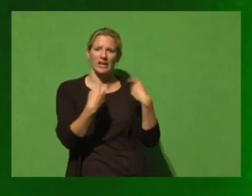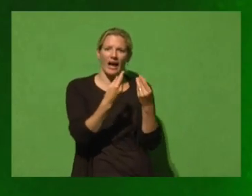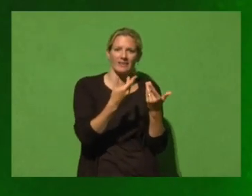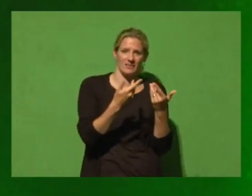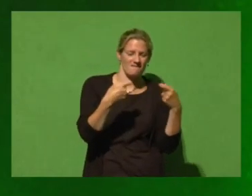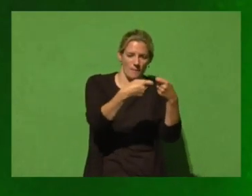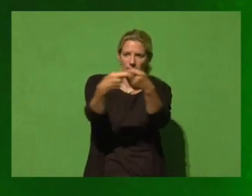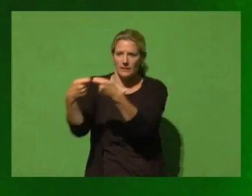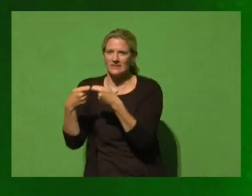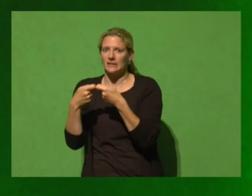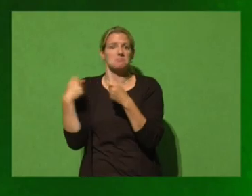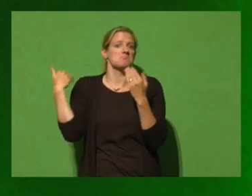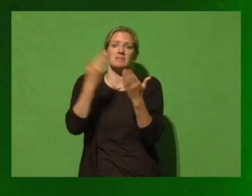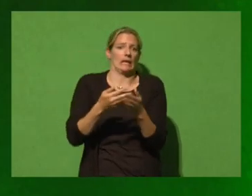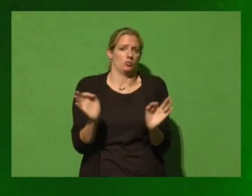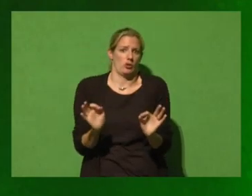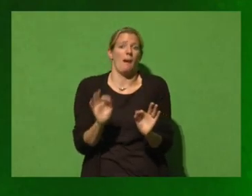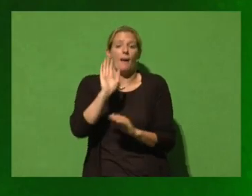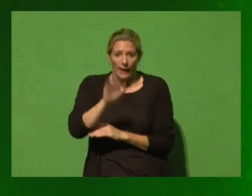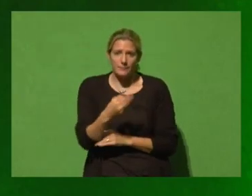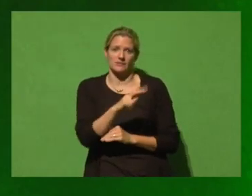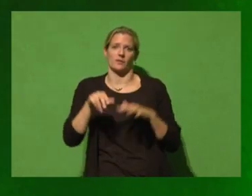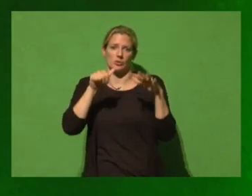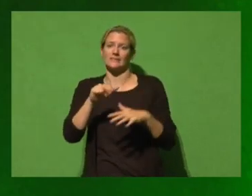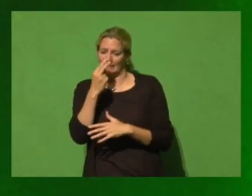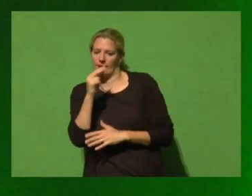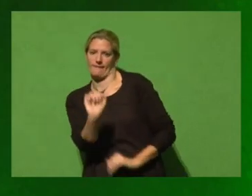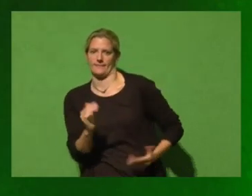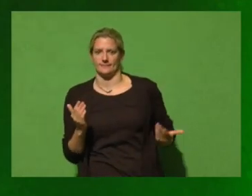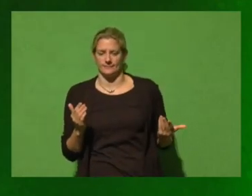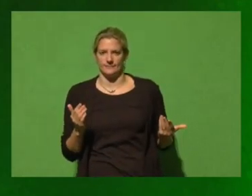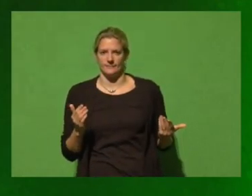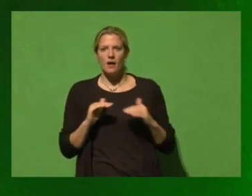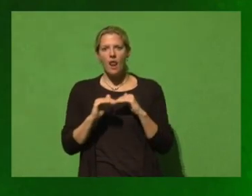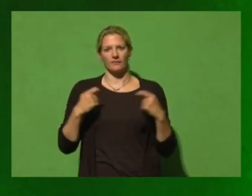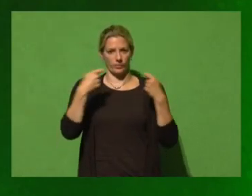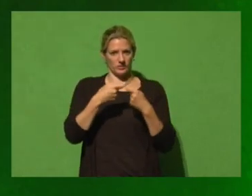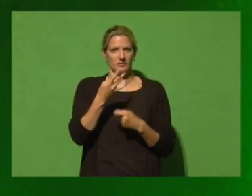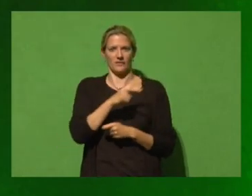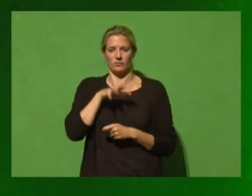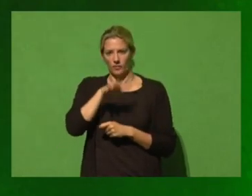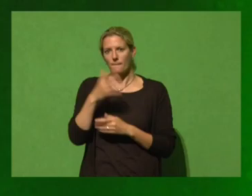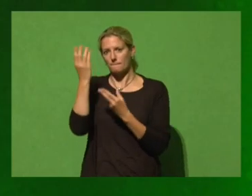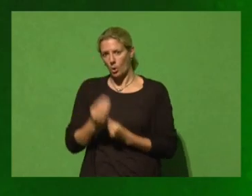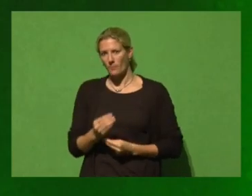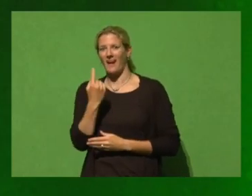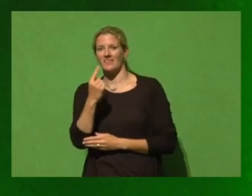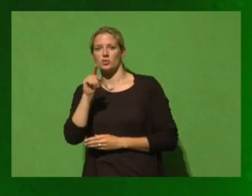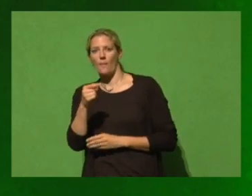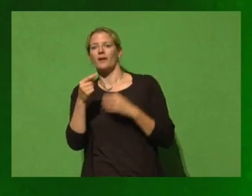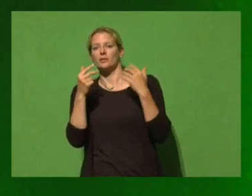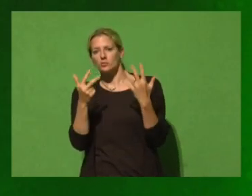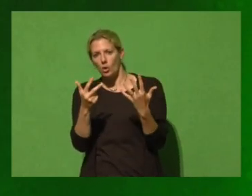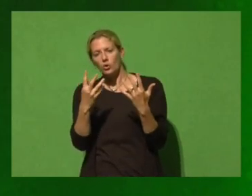das erst ab 2016. Zwar erhält der Landesverband 2015 Zahlungen in der Höhe von 1,98 Millionen Euro aus der